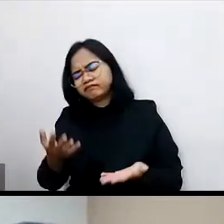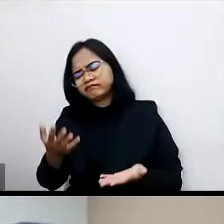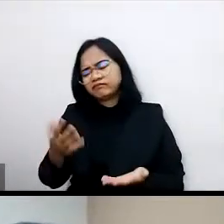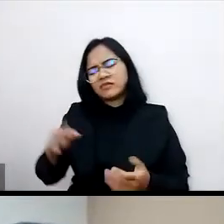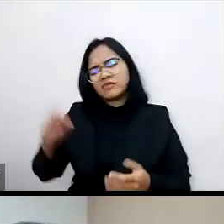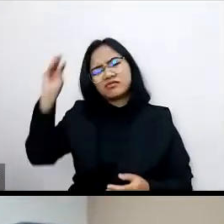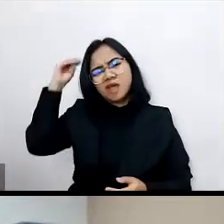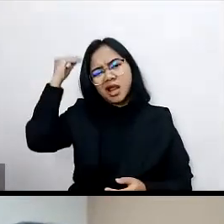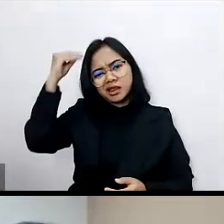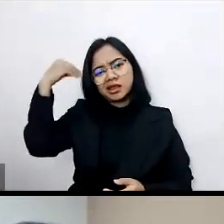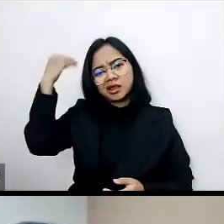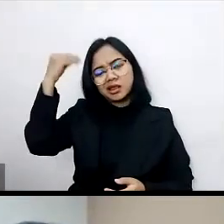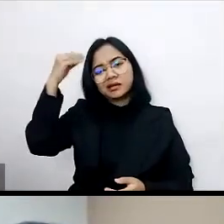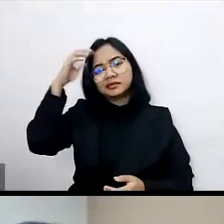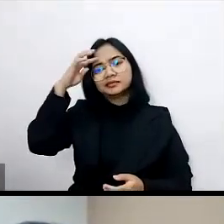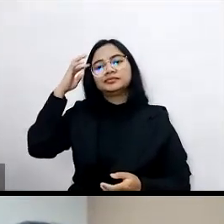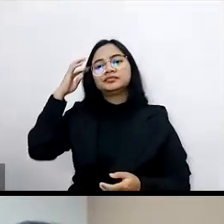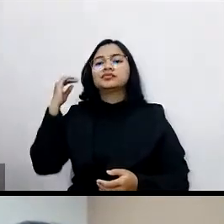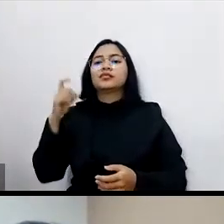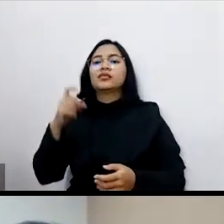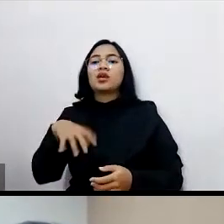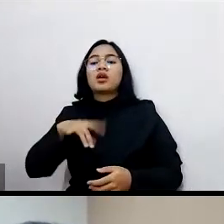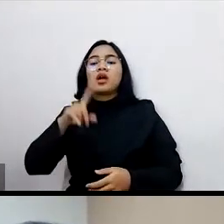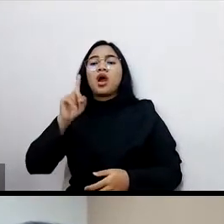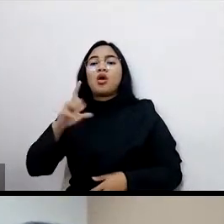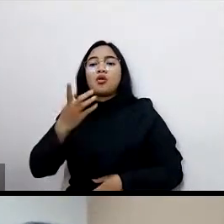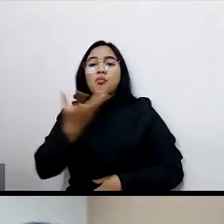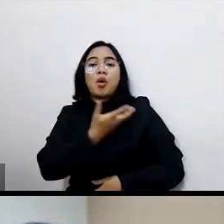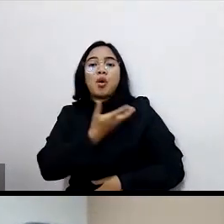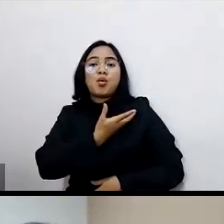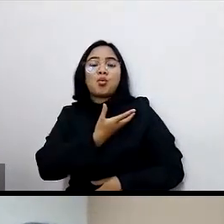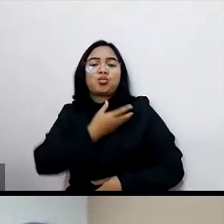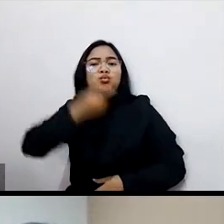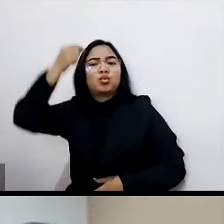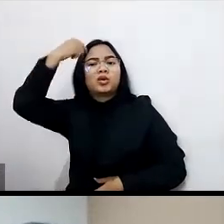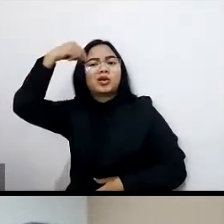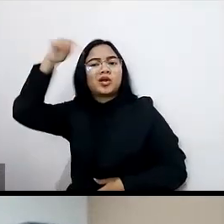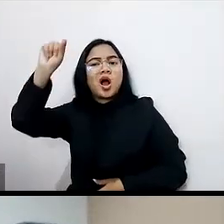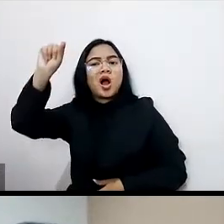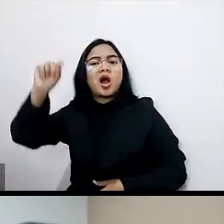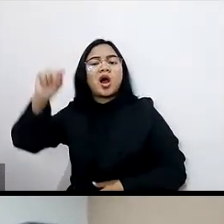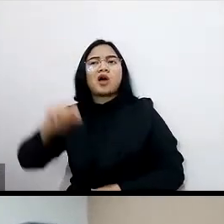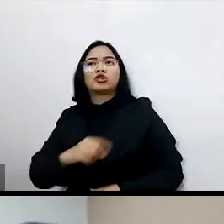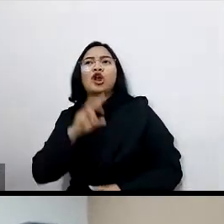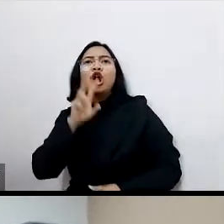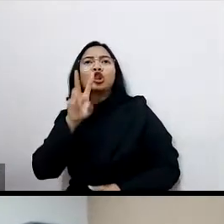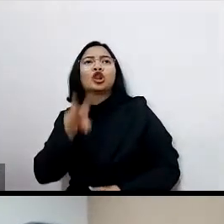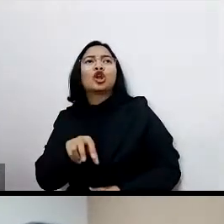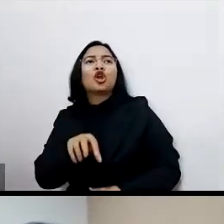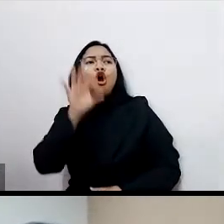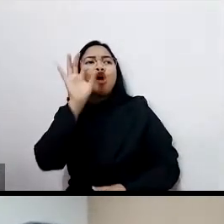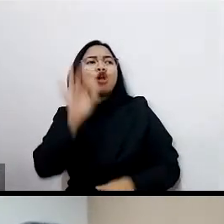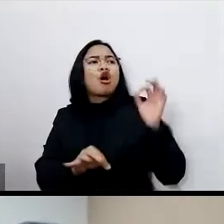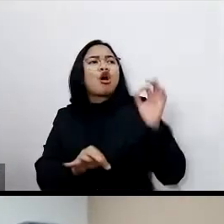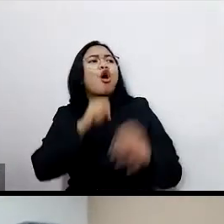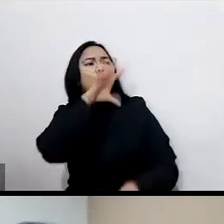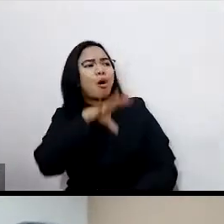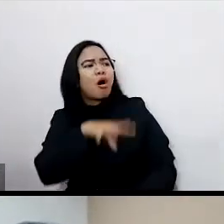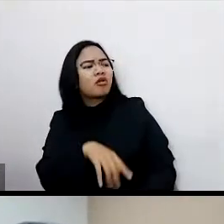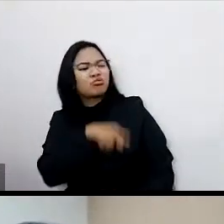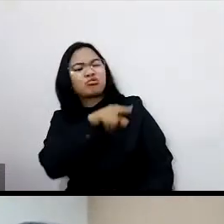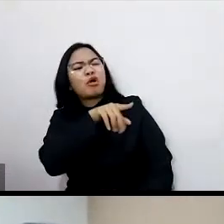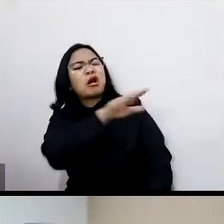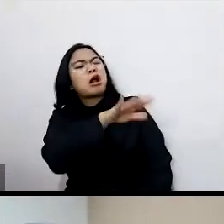Kalau misalnya mau kuliah, mau berkarir banget gitu, itu nanti anaknya jadi anak nakal dan seterusnya, itu kan juga